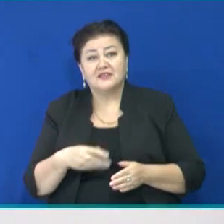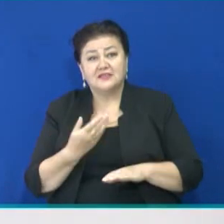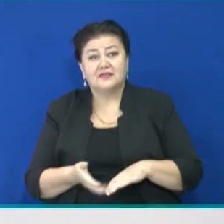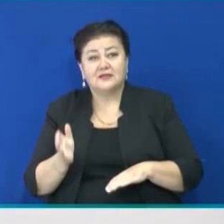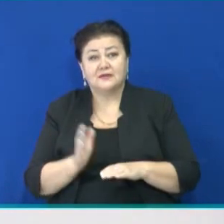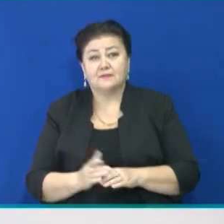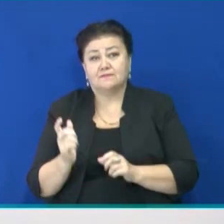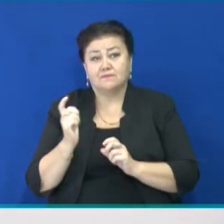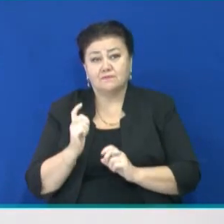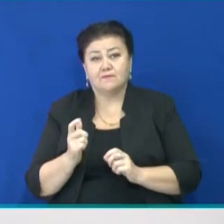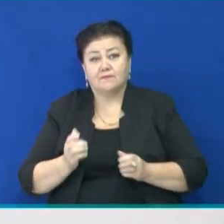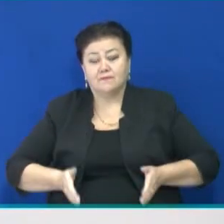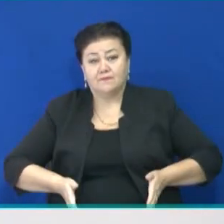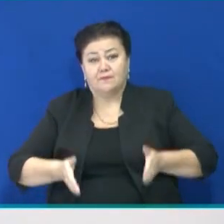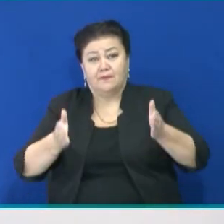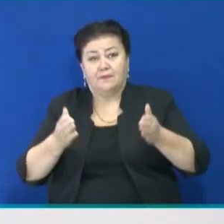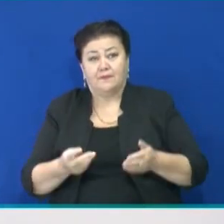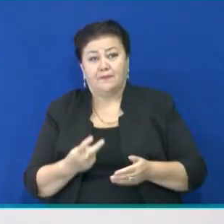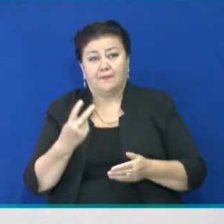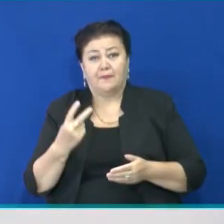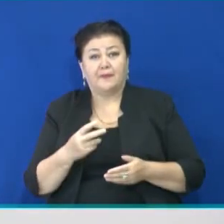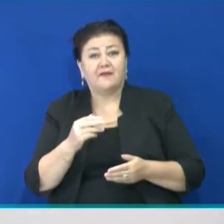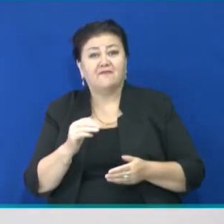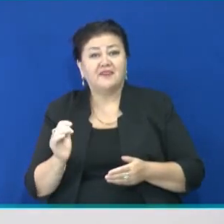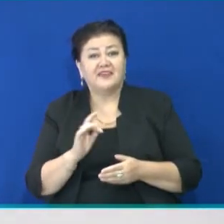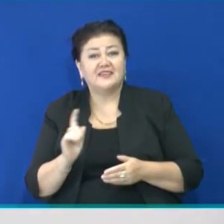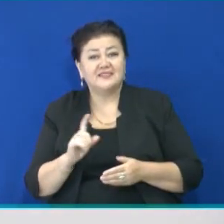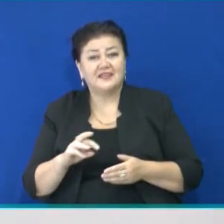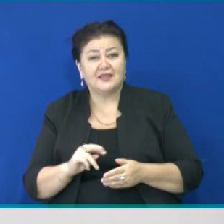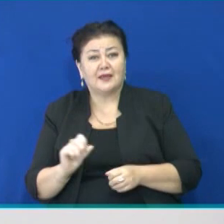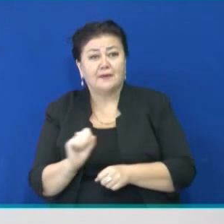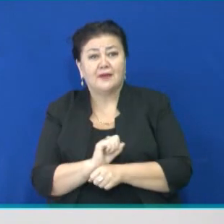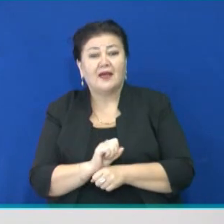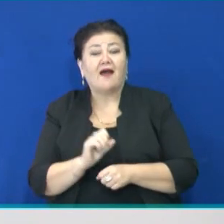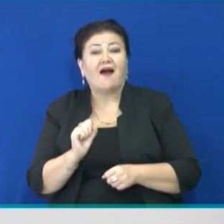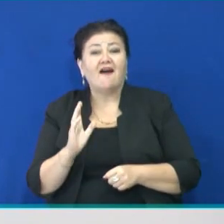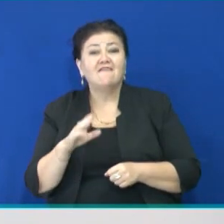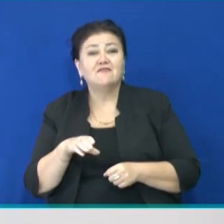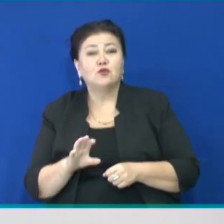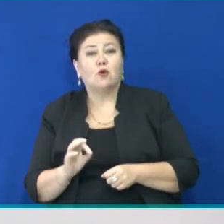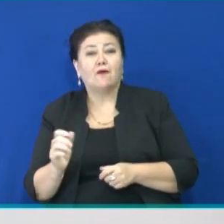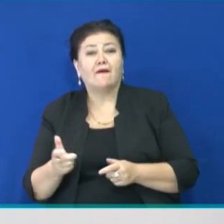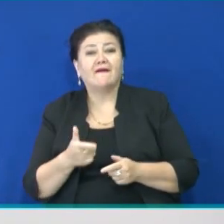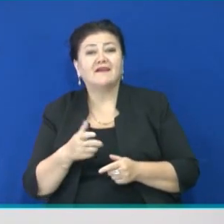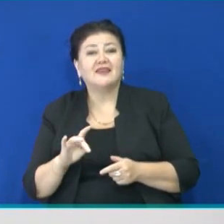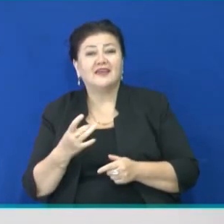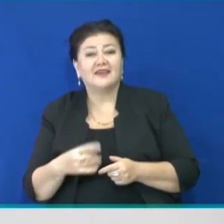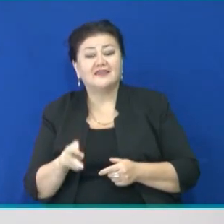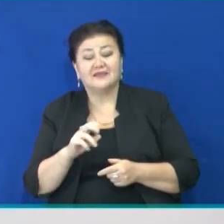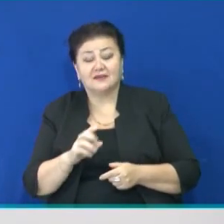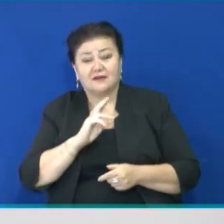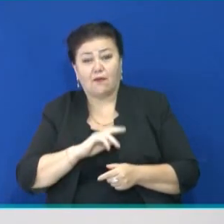2 үлкен асфальт төсегіш, 2 жол фрезерлік машинасы, 2 автогрейдер сияқты өзге де техника қызмет